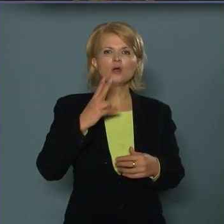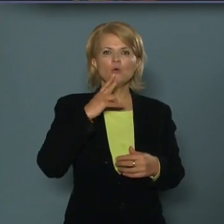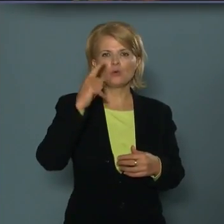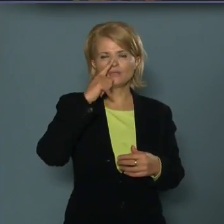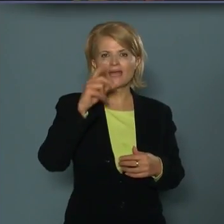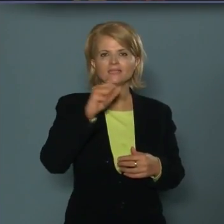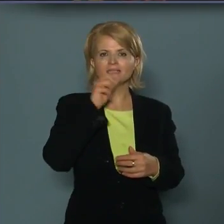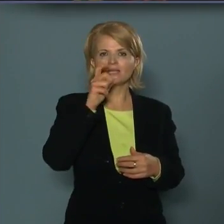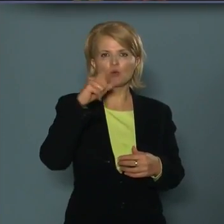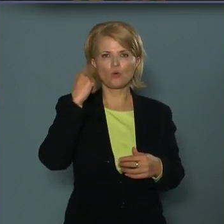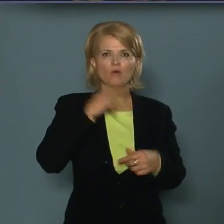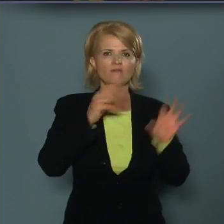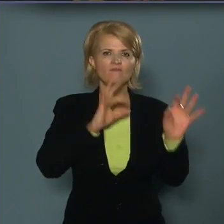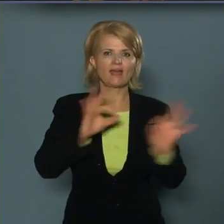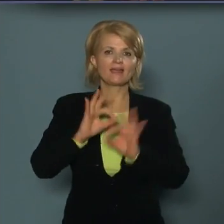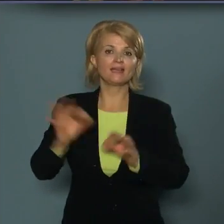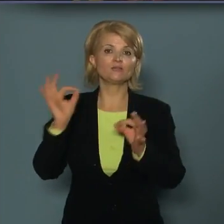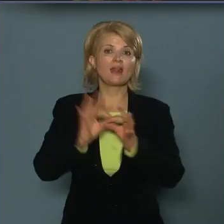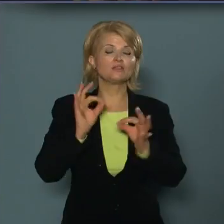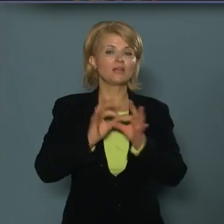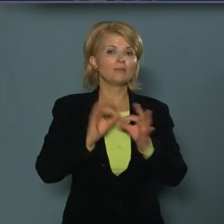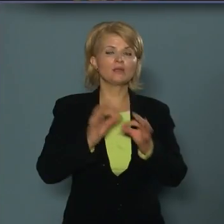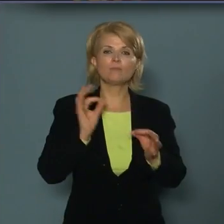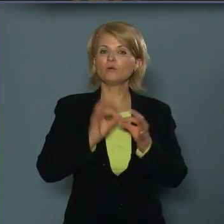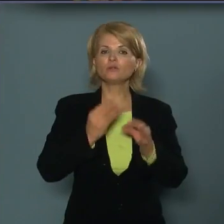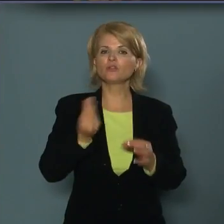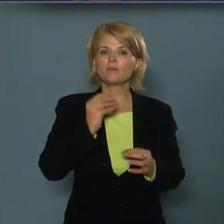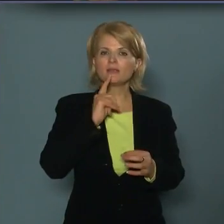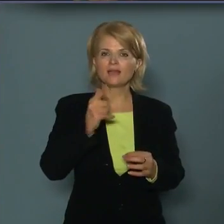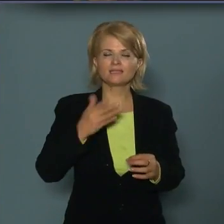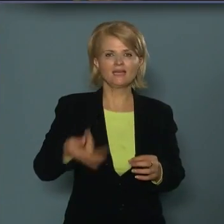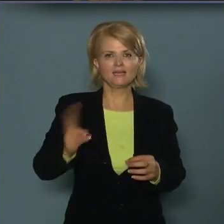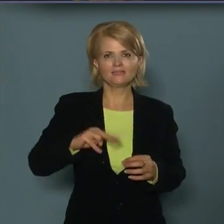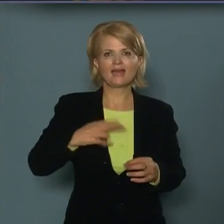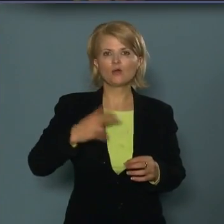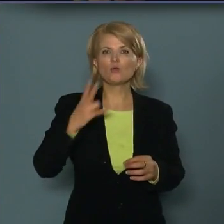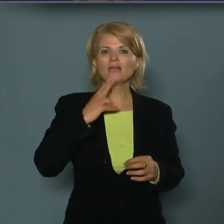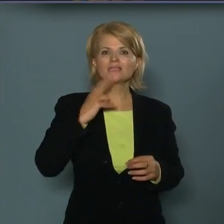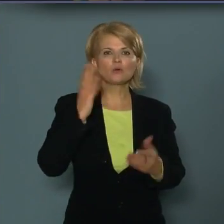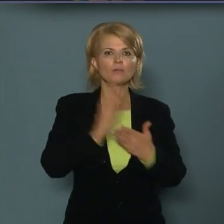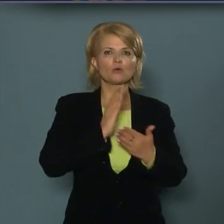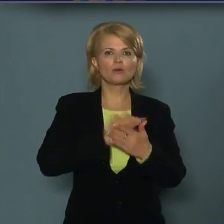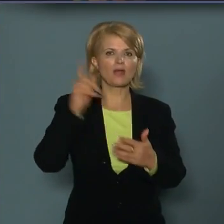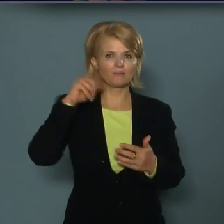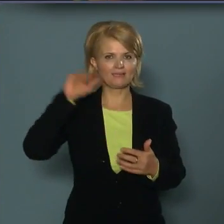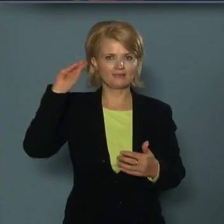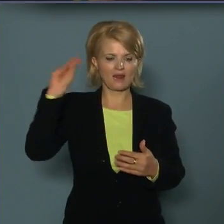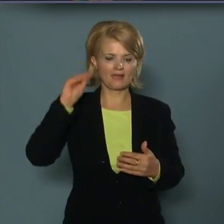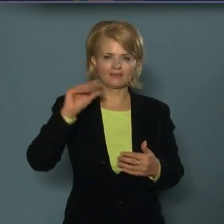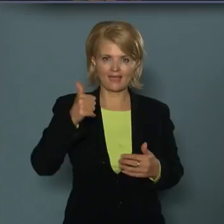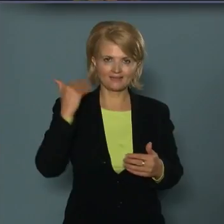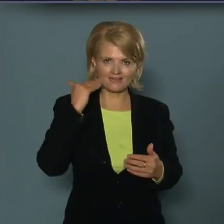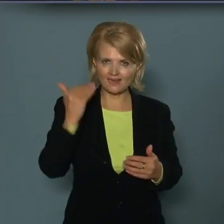felkészítő eseményekkel. Mire készülnek pontosan? Hát nálunk az UNESCO program azt jelenti, hogy egy